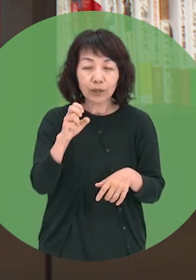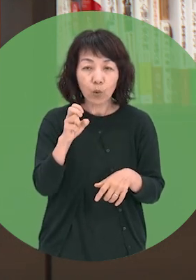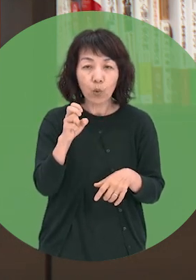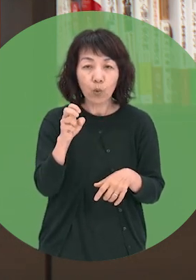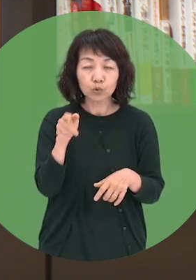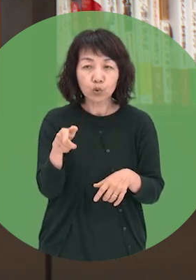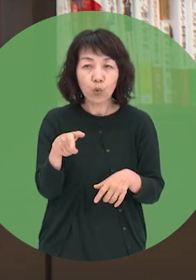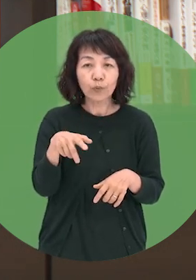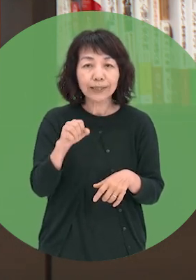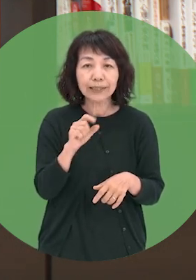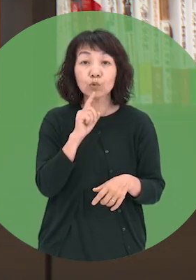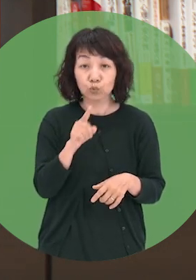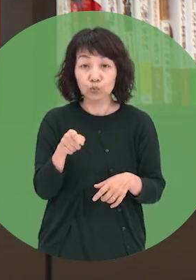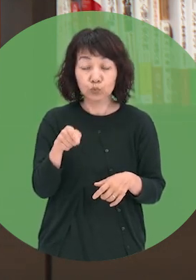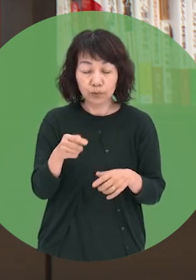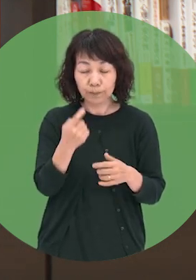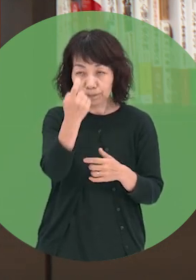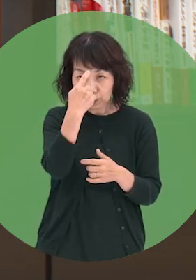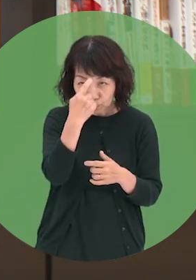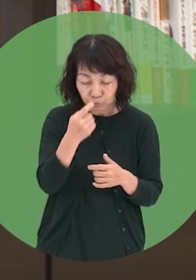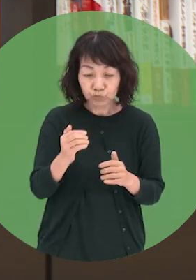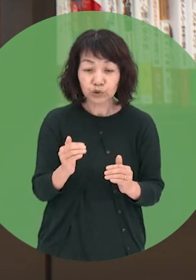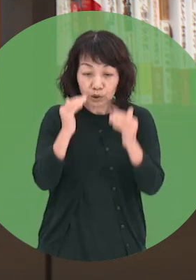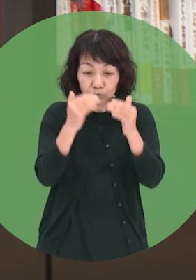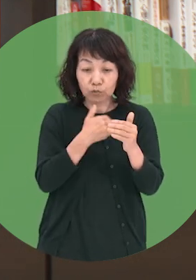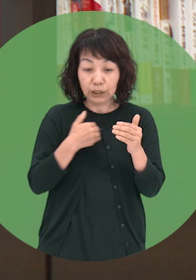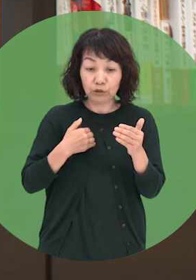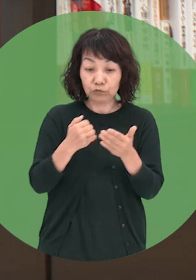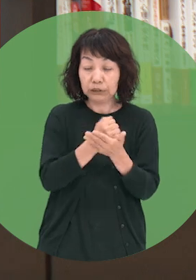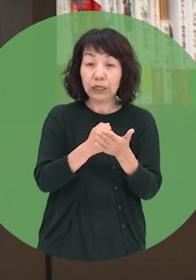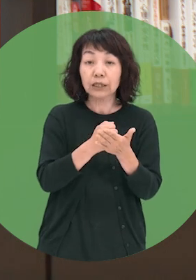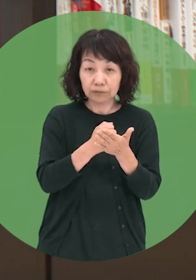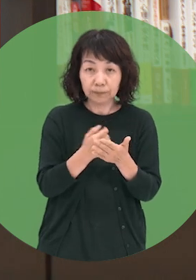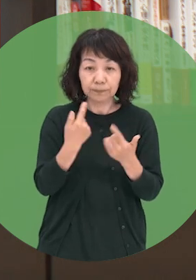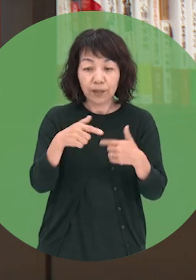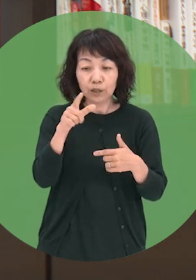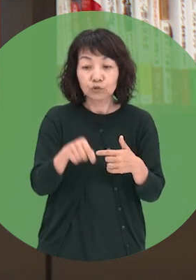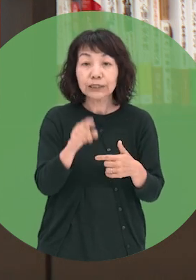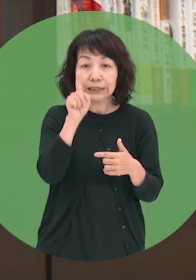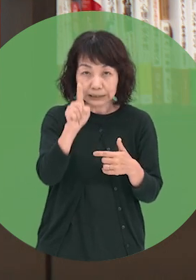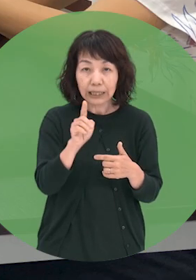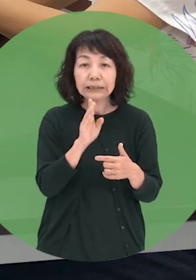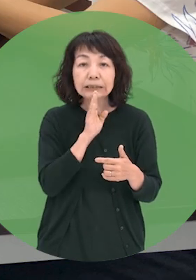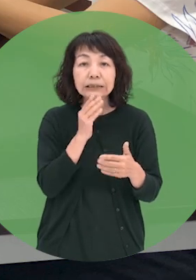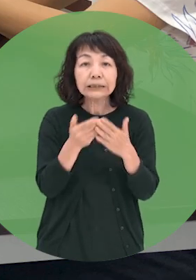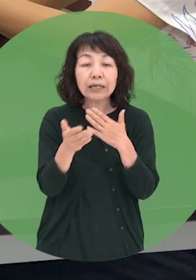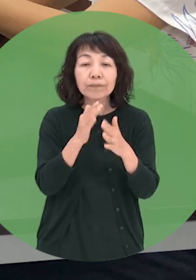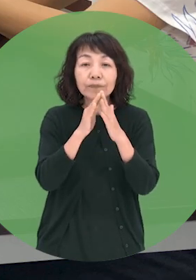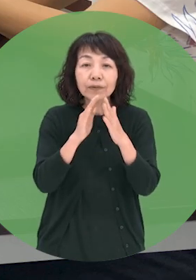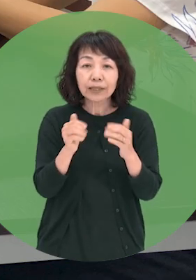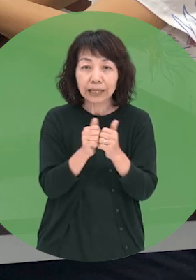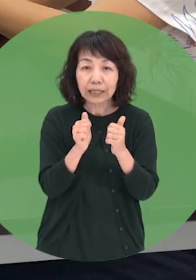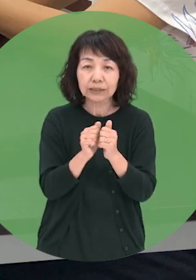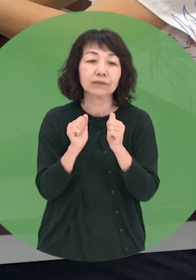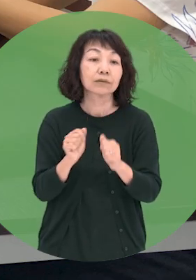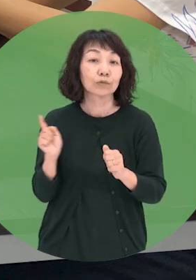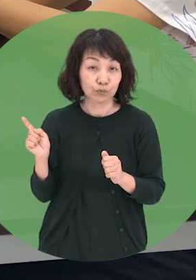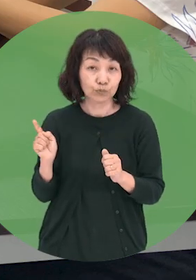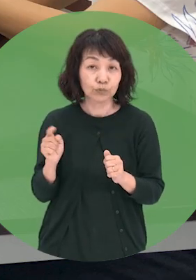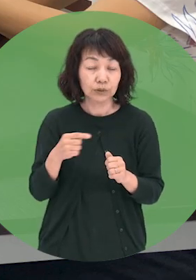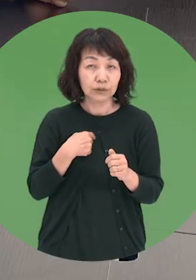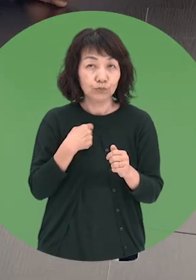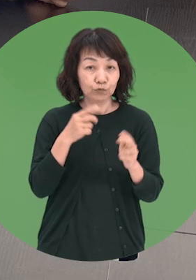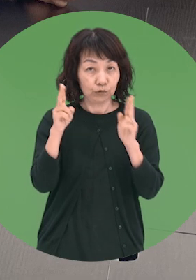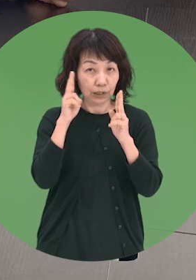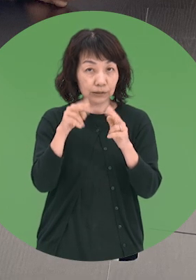成長する機会として毎月1回フィロソフィー実践会を開いています。独自に作成したフィロソフィーを